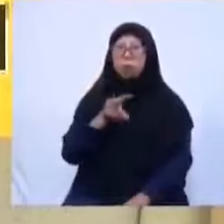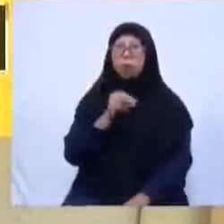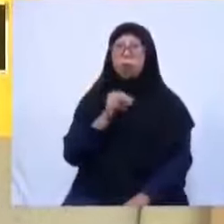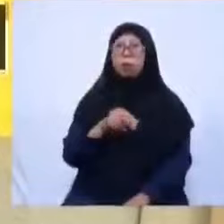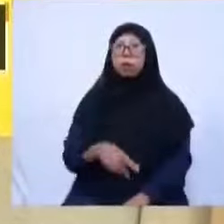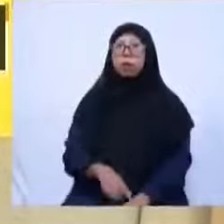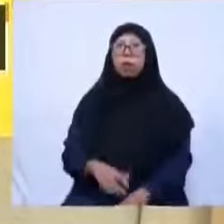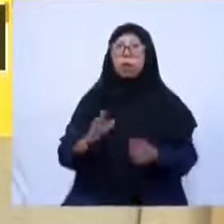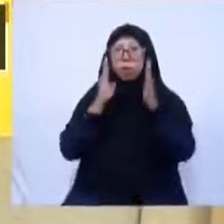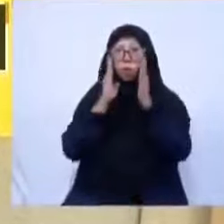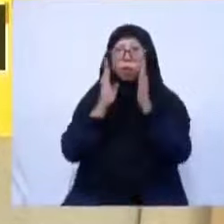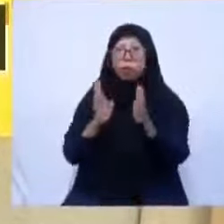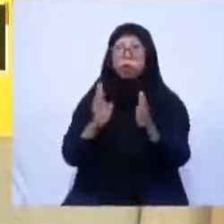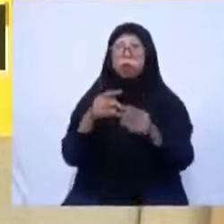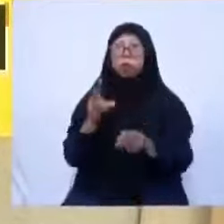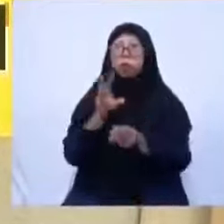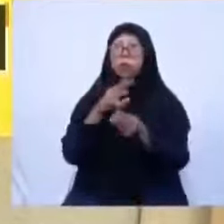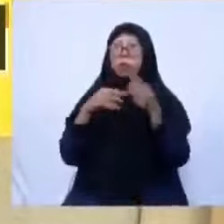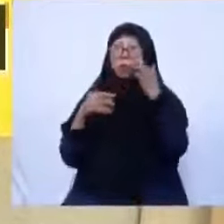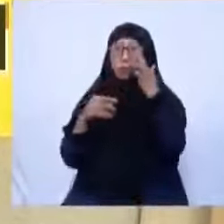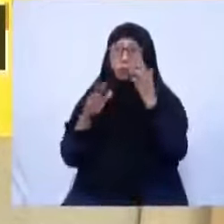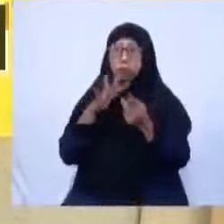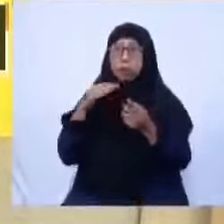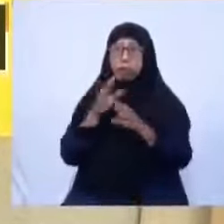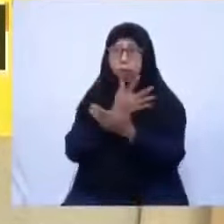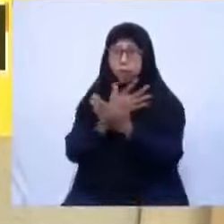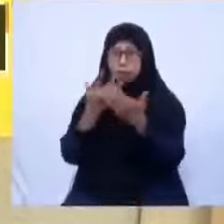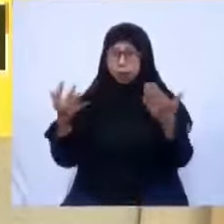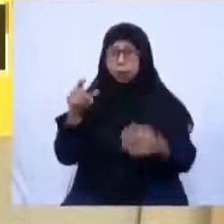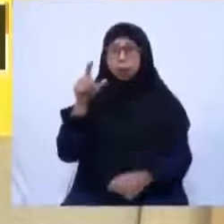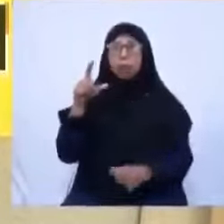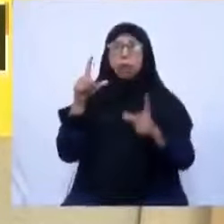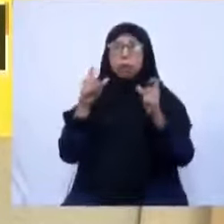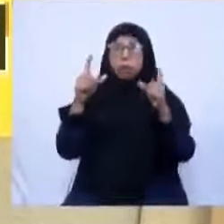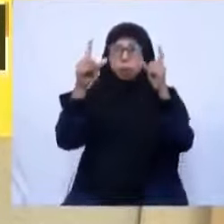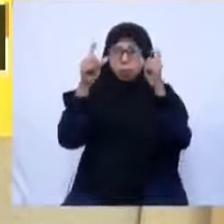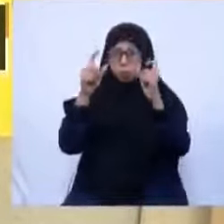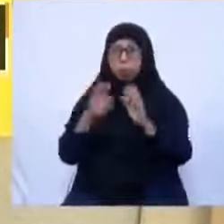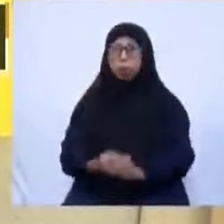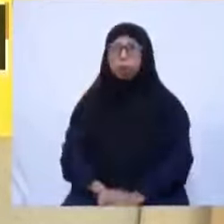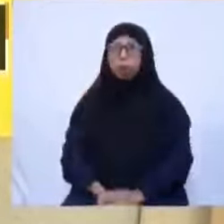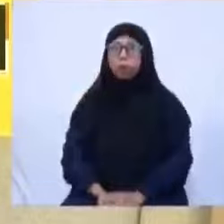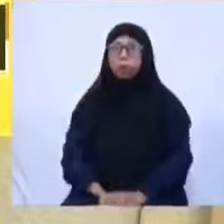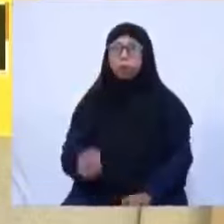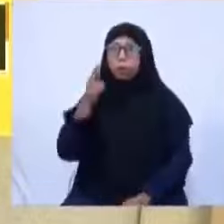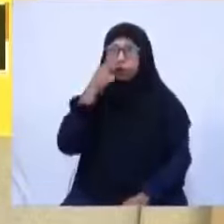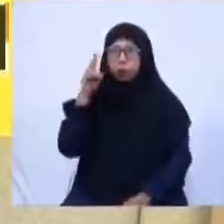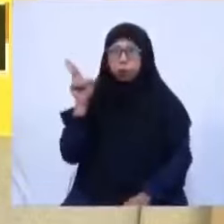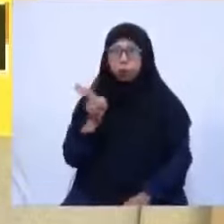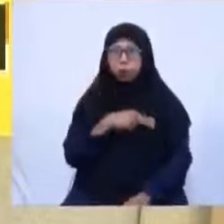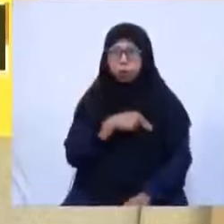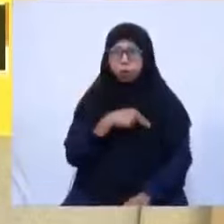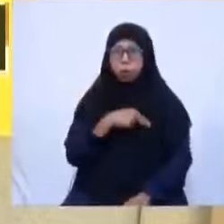khususnya warga Cirebon yang hari ini turun air dan banjir jalannya. Dalam sosiologi kebudayaan Sunda terkenal